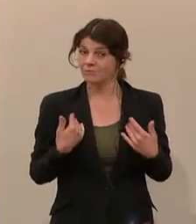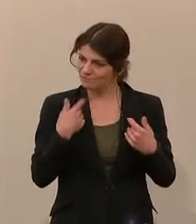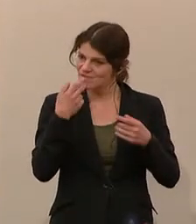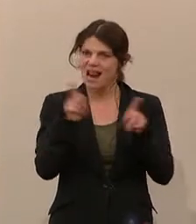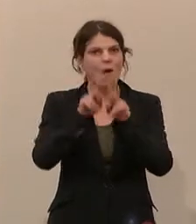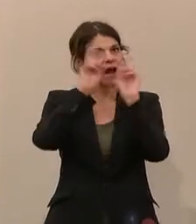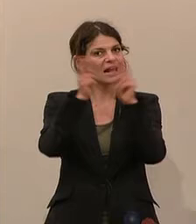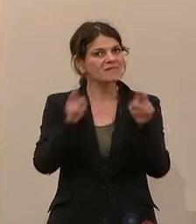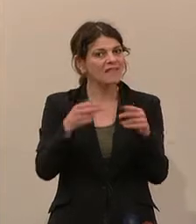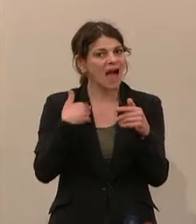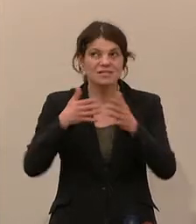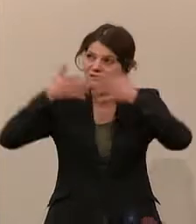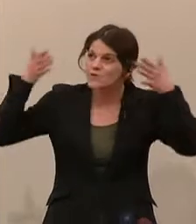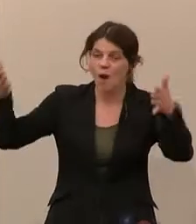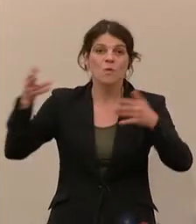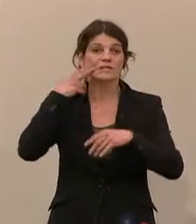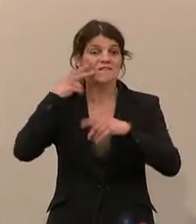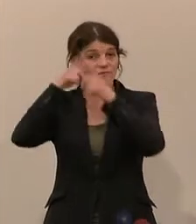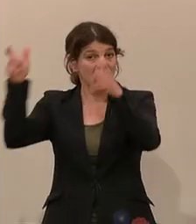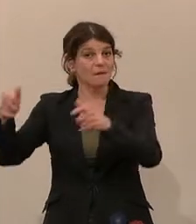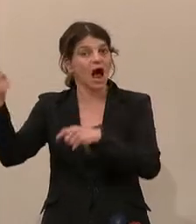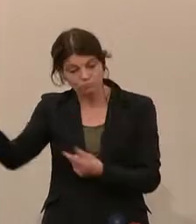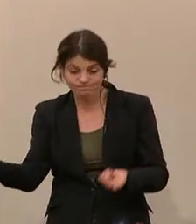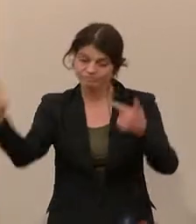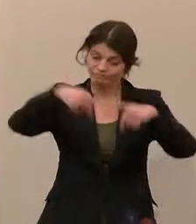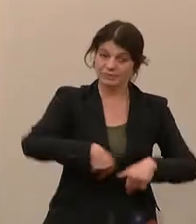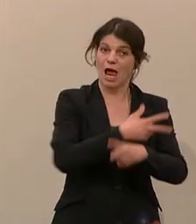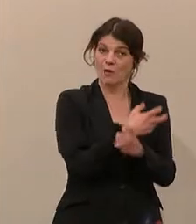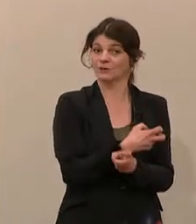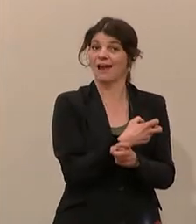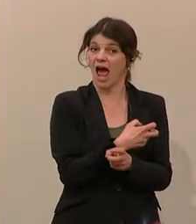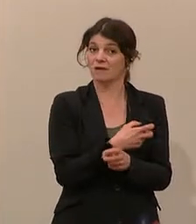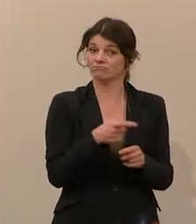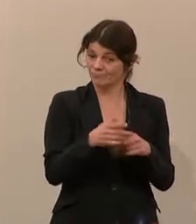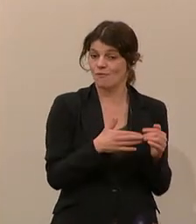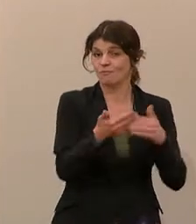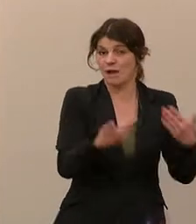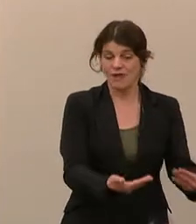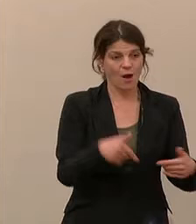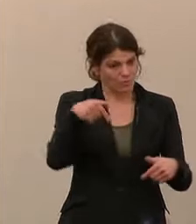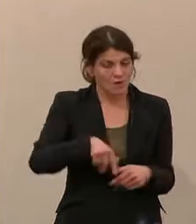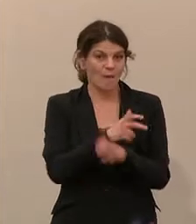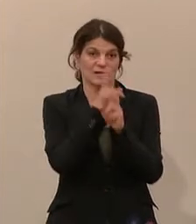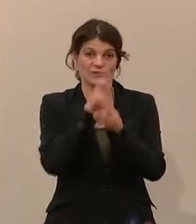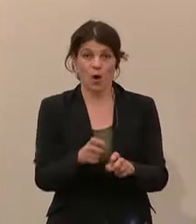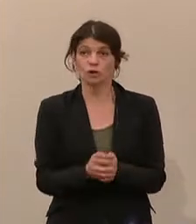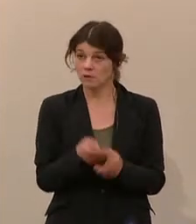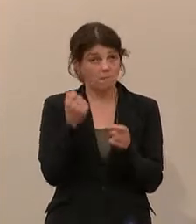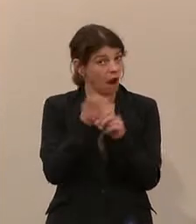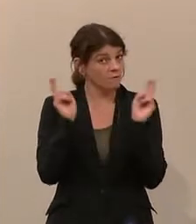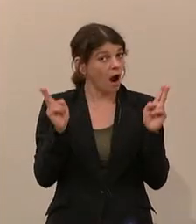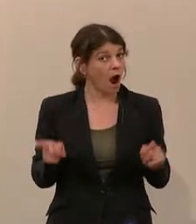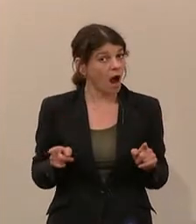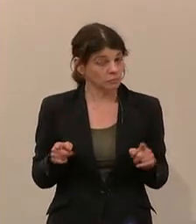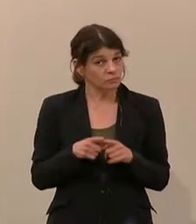auch internationale große Unternehmen in Österreich ansiedeln und hier forschen. Das tun sie auch in einem